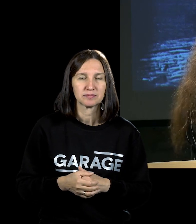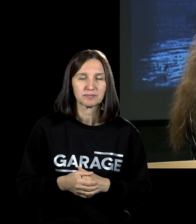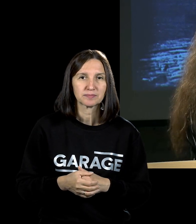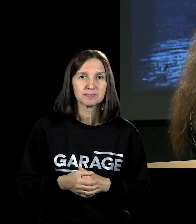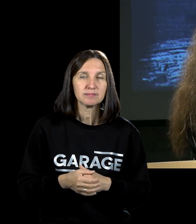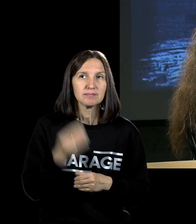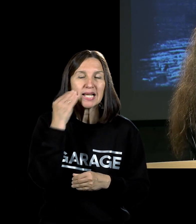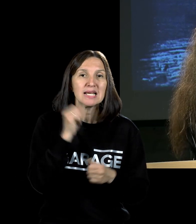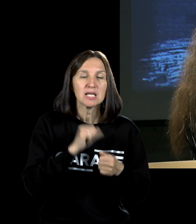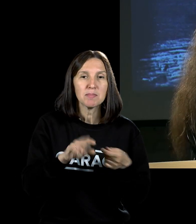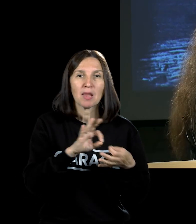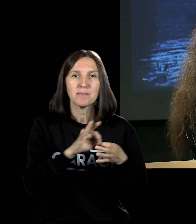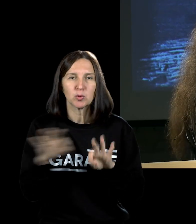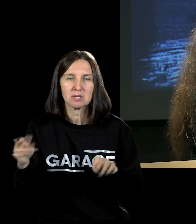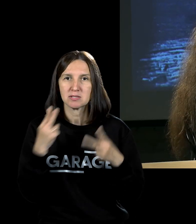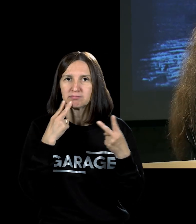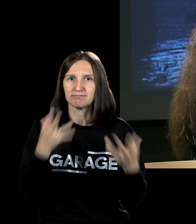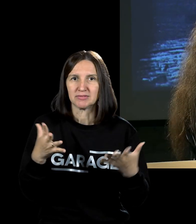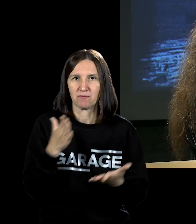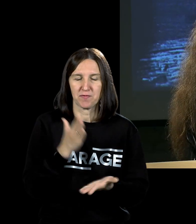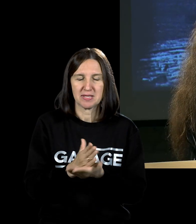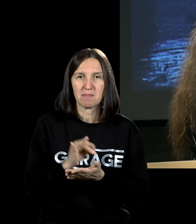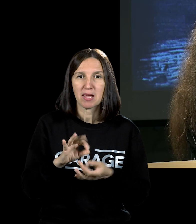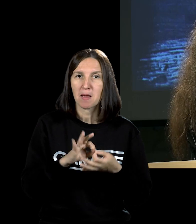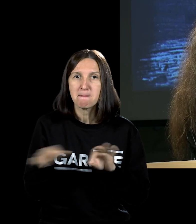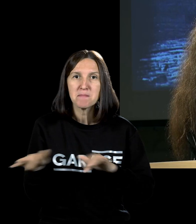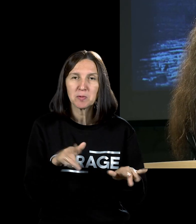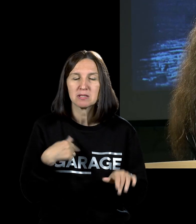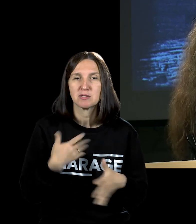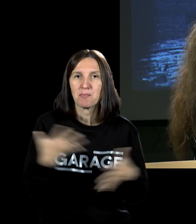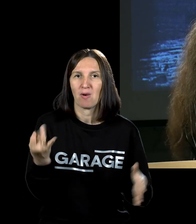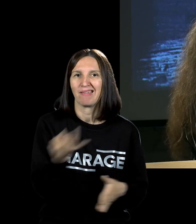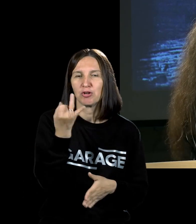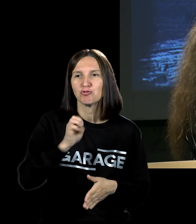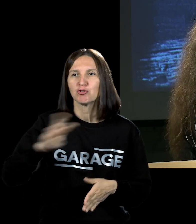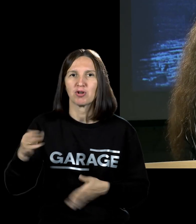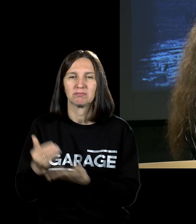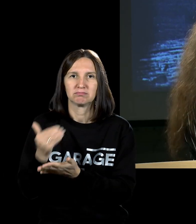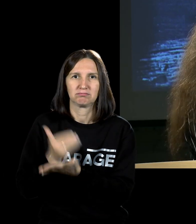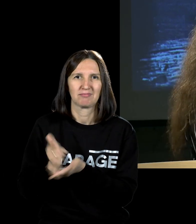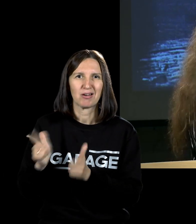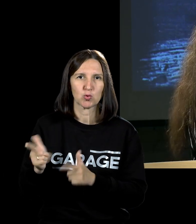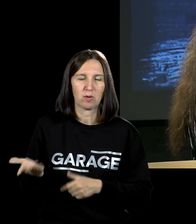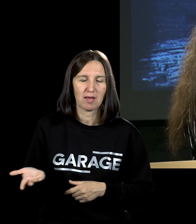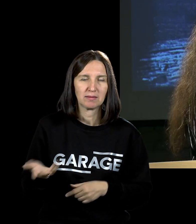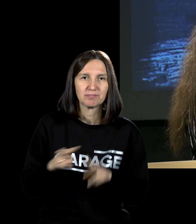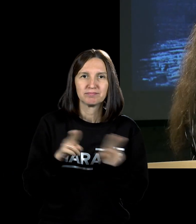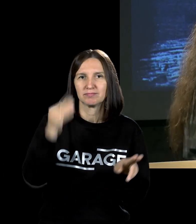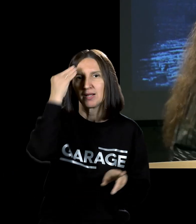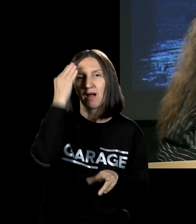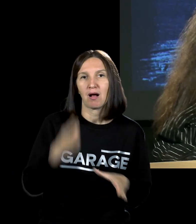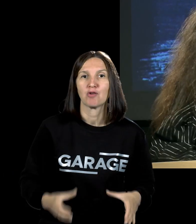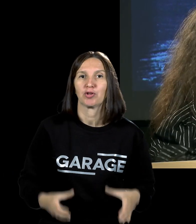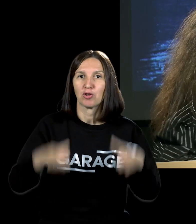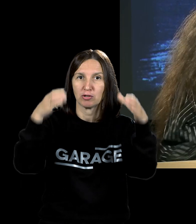есть то, что именно процесс становится видимым, и что процесс становится интереснее и значимее, чем результат. Так же, как и вот в варианте с этим самым